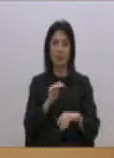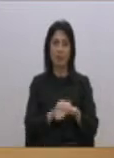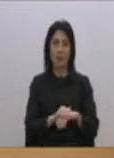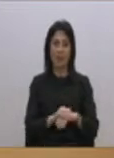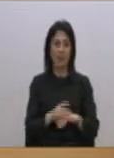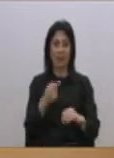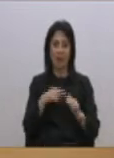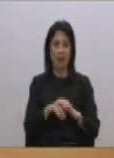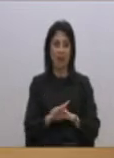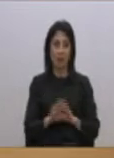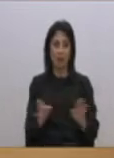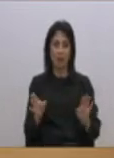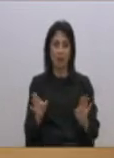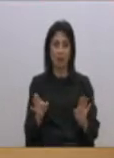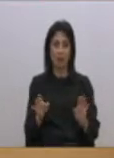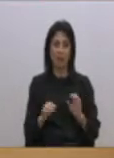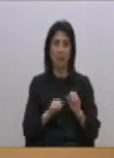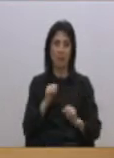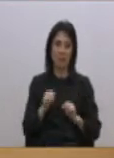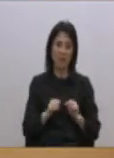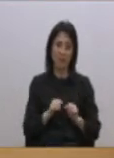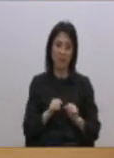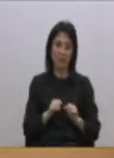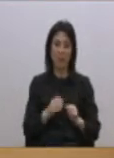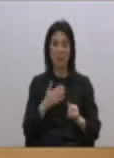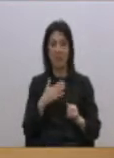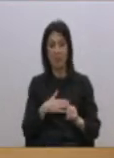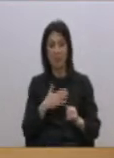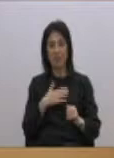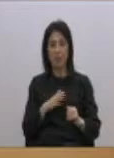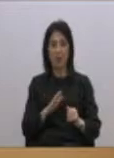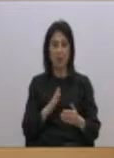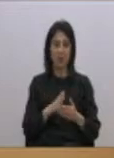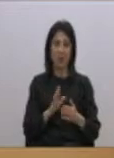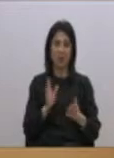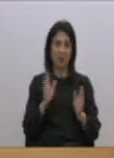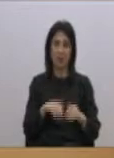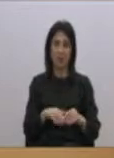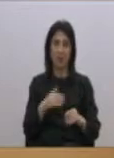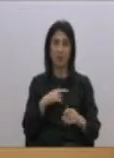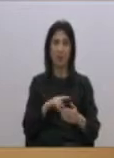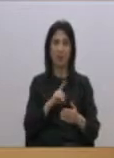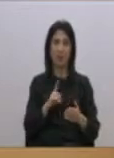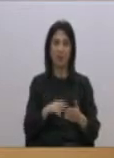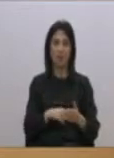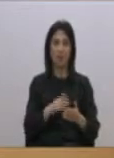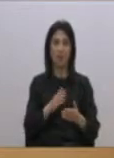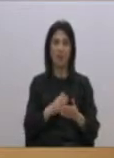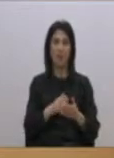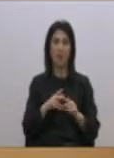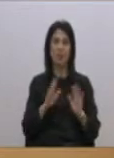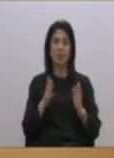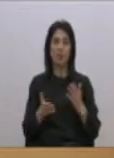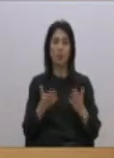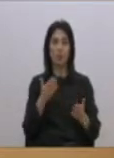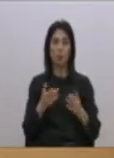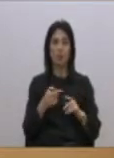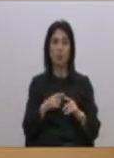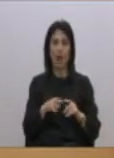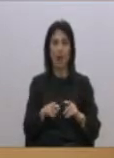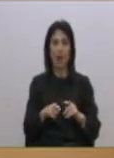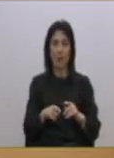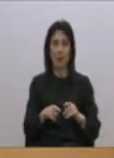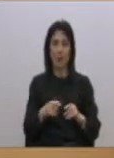sarta movida, mi-o hedevat pe celul pe visatul, și el o sa cumare se nara sa cumare se celul pe visa. Ce mi se chitoare sa se tiro, a imșel tu aș tu am pomț